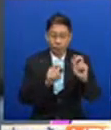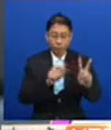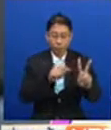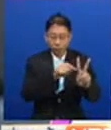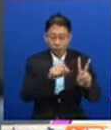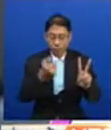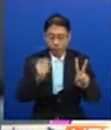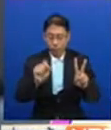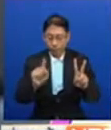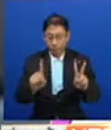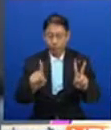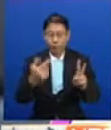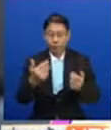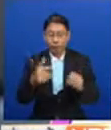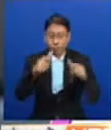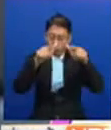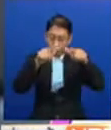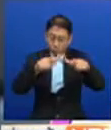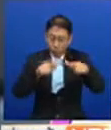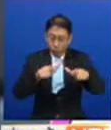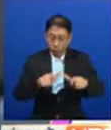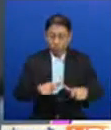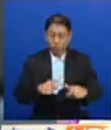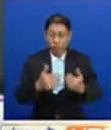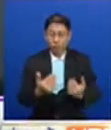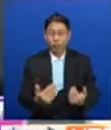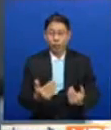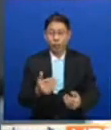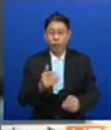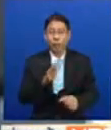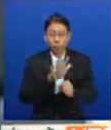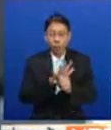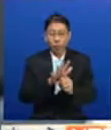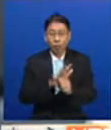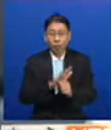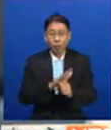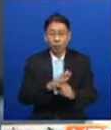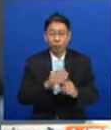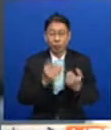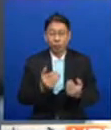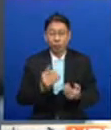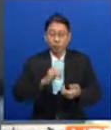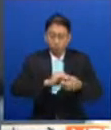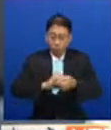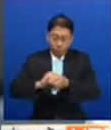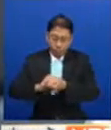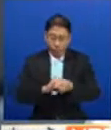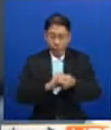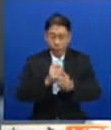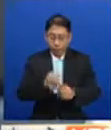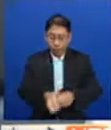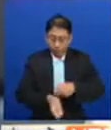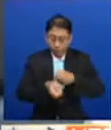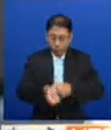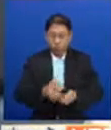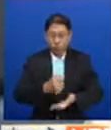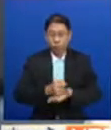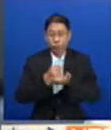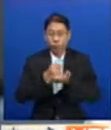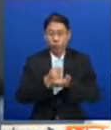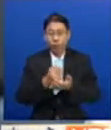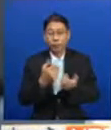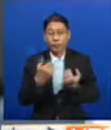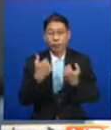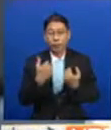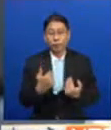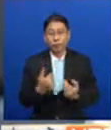11เราก็จะลดการสูบลงครึ่งนึงที่สูบอยู่นะครับของพวกเกษตรกรเลยขอความร่วมมือจากเขานะครับแ